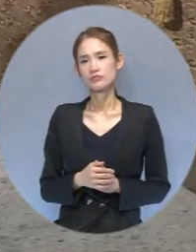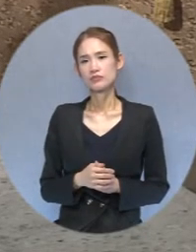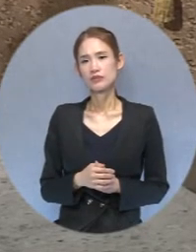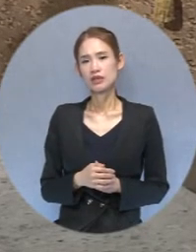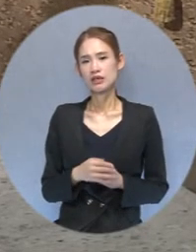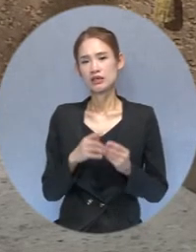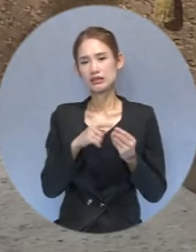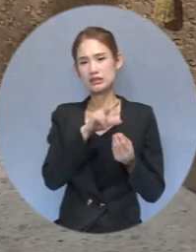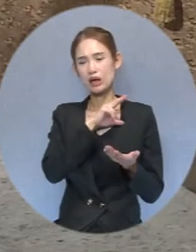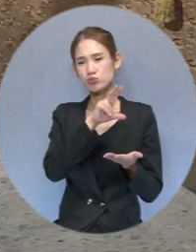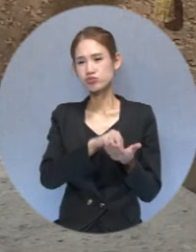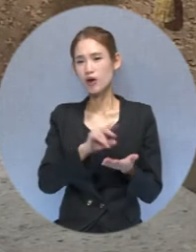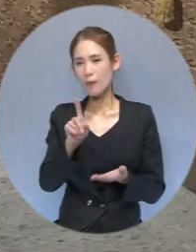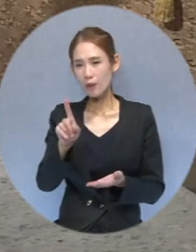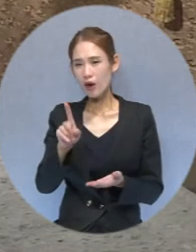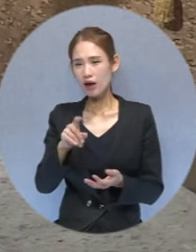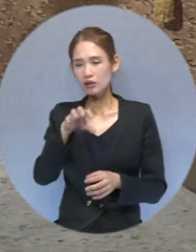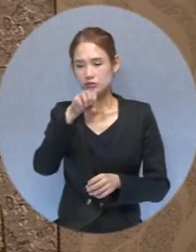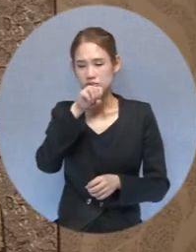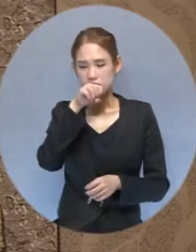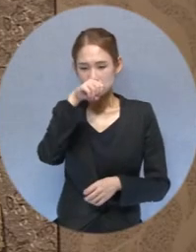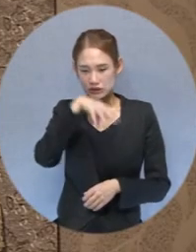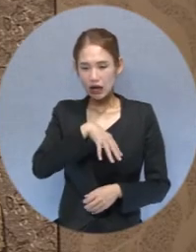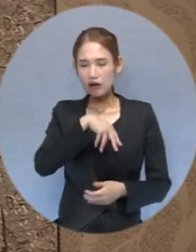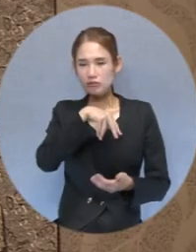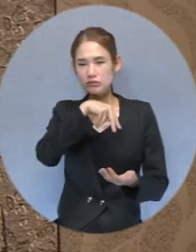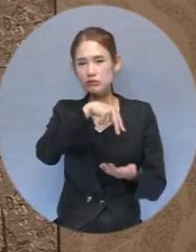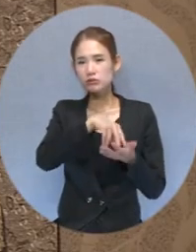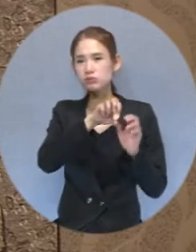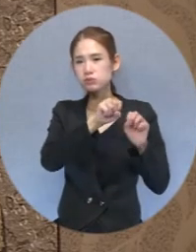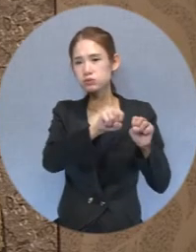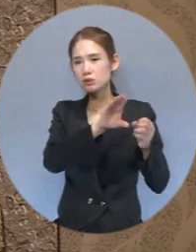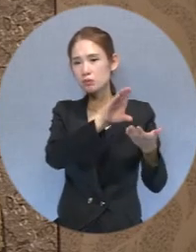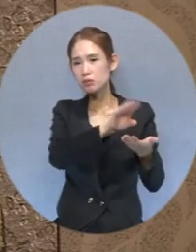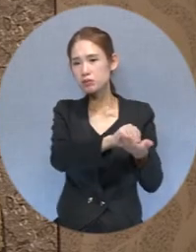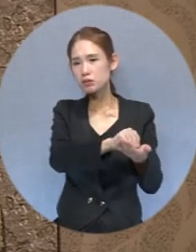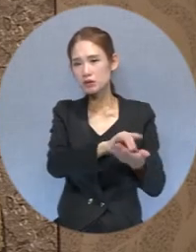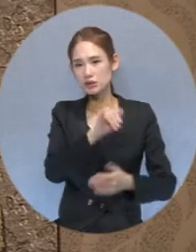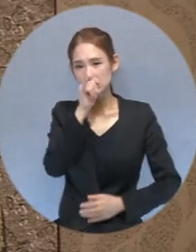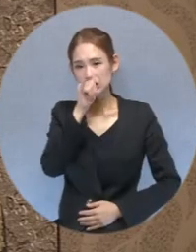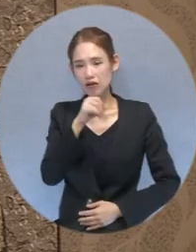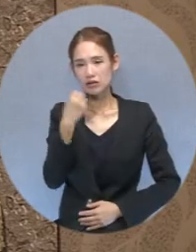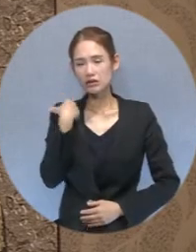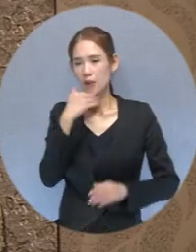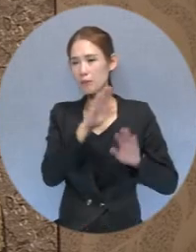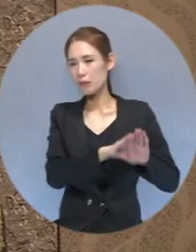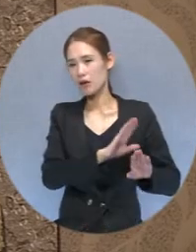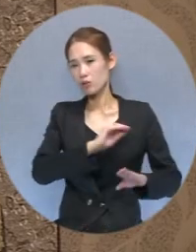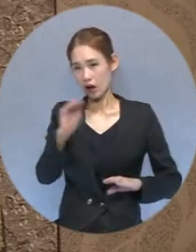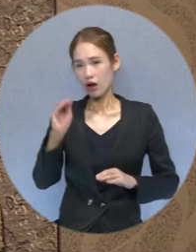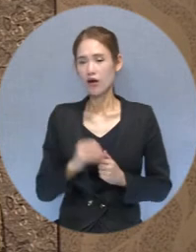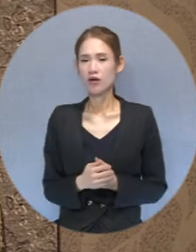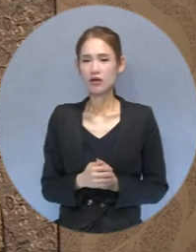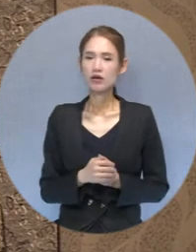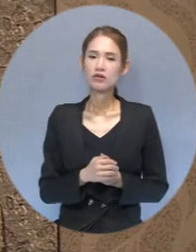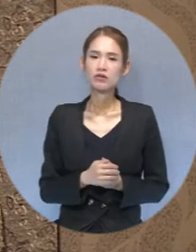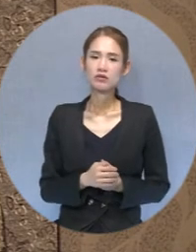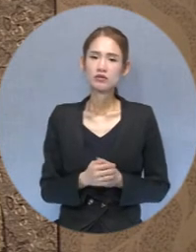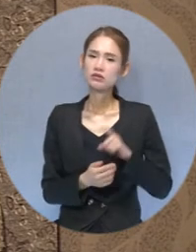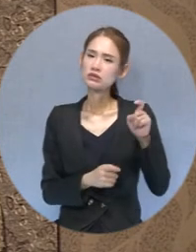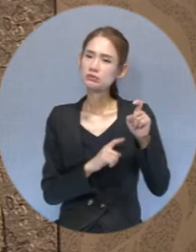아무데나 세워놓고 하죠. 네. 인도에다가 널브러 놓고 사실 잘 쓰시는 분들도 많아요. 근데 어디서든지